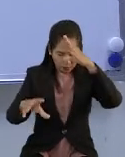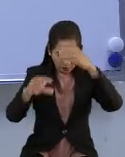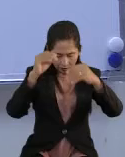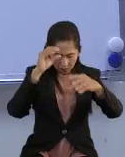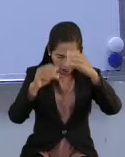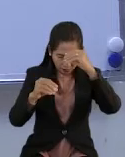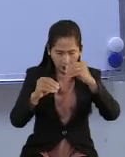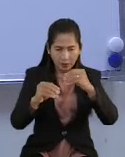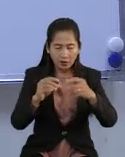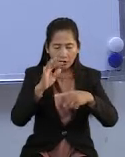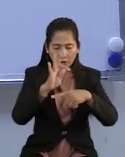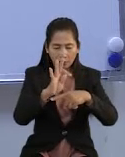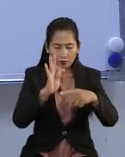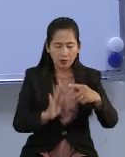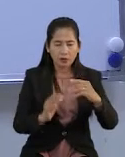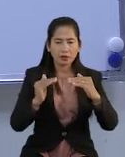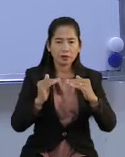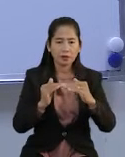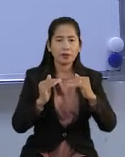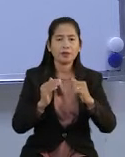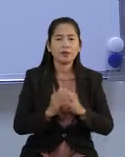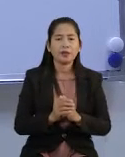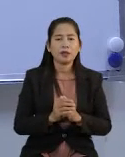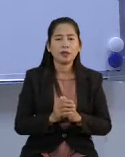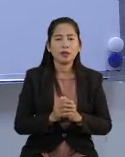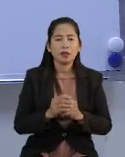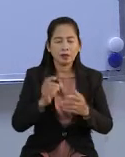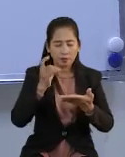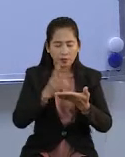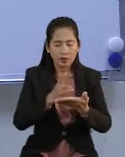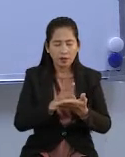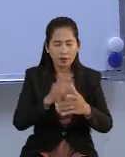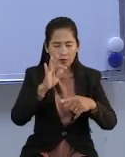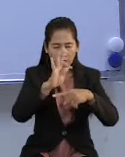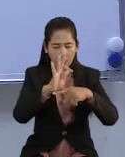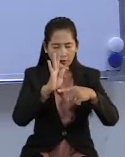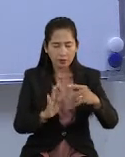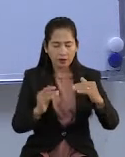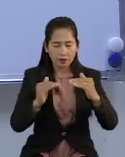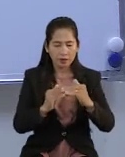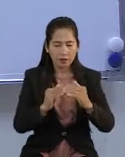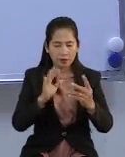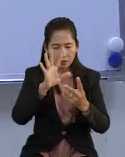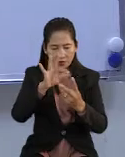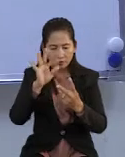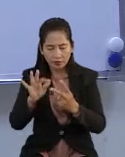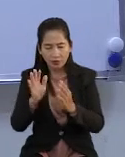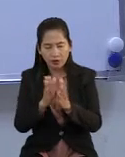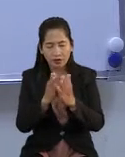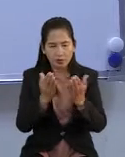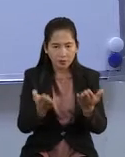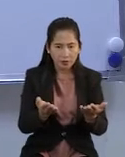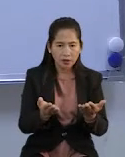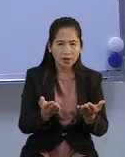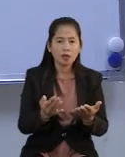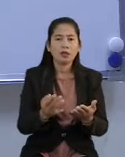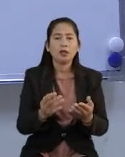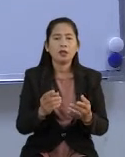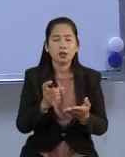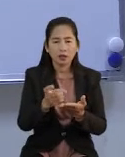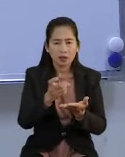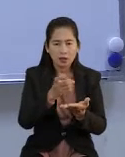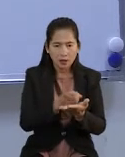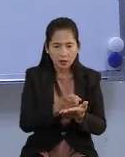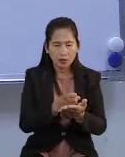từ lỡ phổ phía xa khả nìa xa mê riêng phổ phía xa khả nìa nè cổ bàn đọa xa rong chênh phí sư phư sắp xa cô rồi bỏ